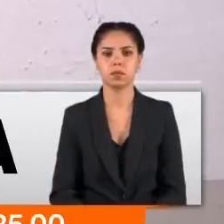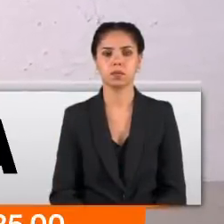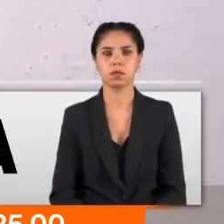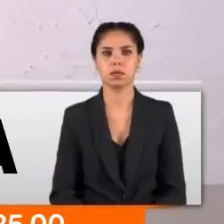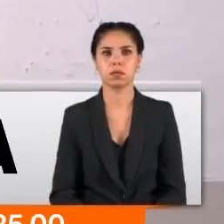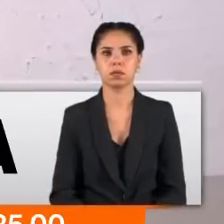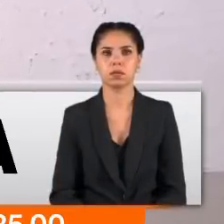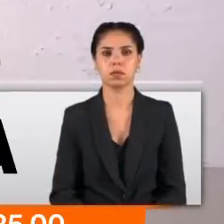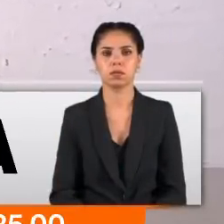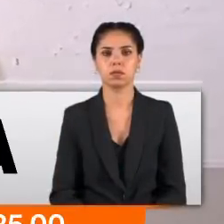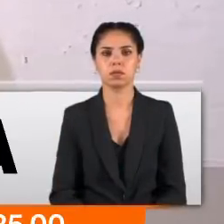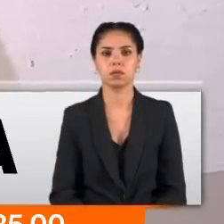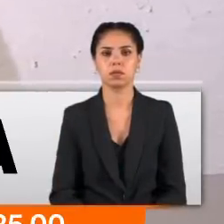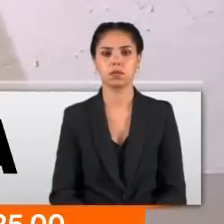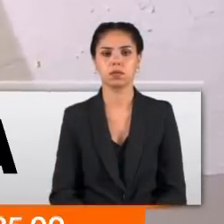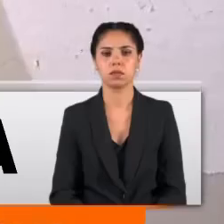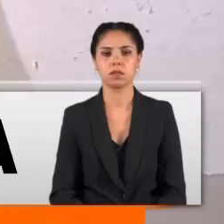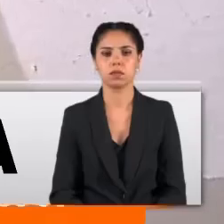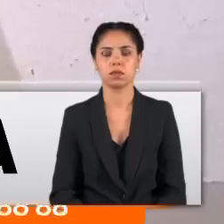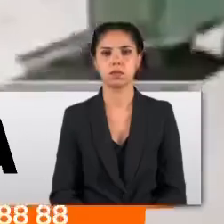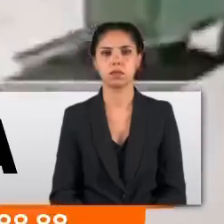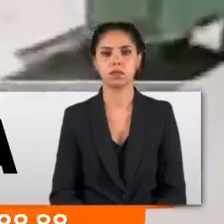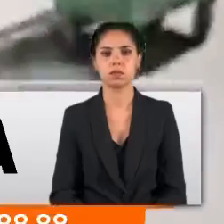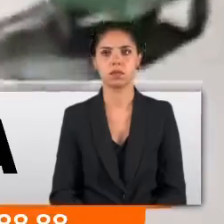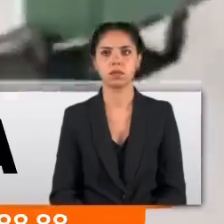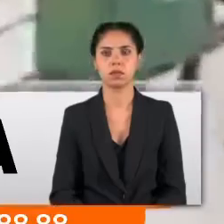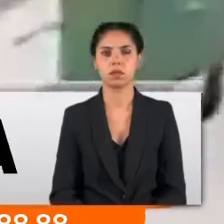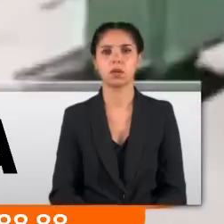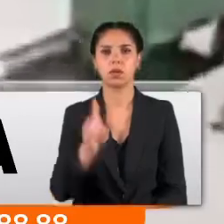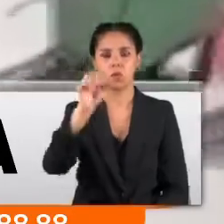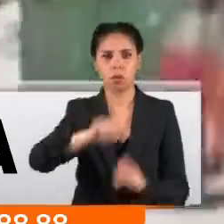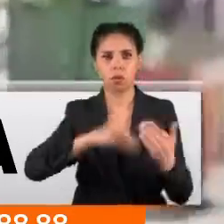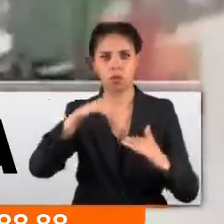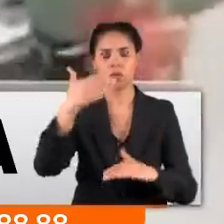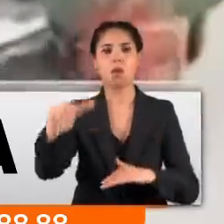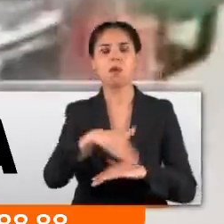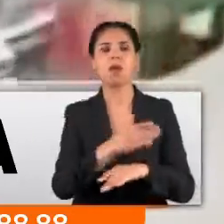yanlış anladı. Böyle bir saçmalık olabilir mi? Yaşanan bu olay sonrası